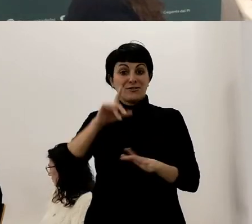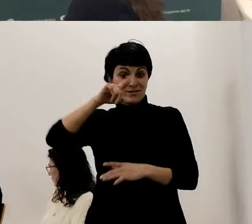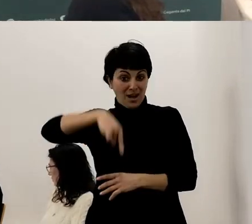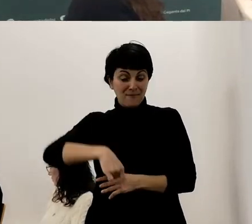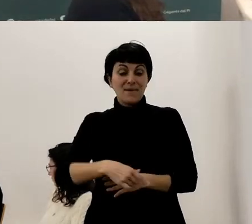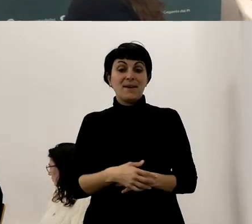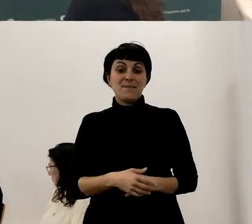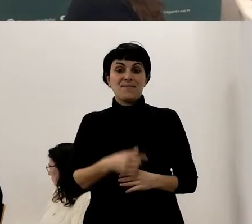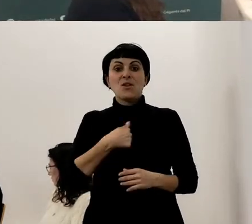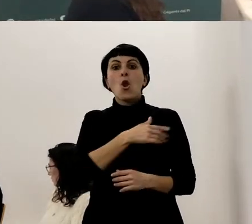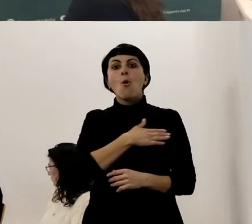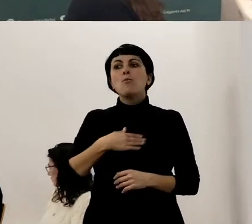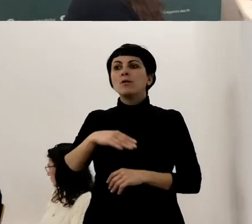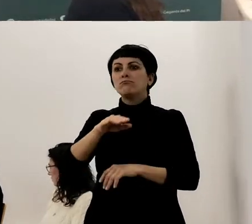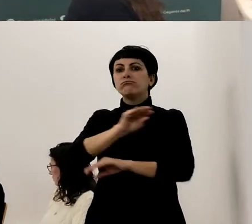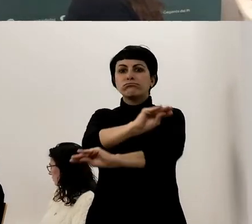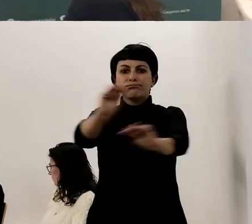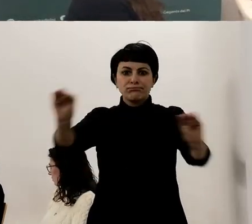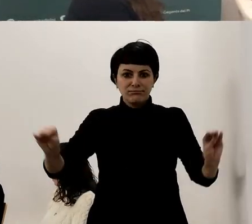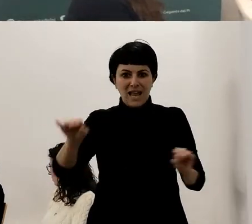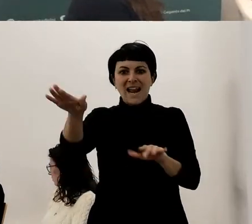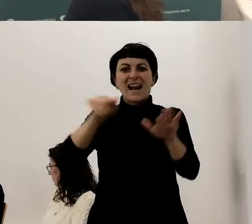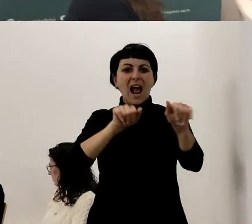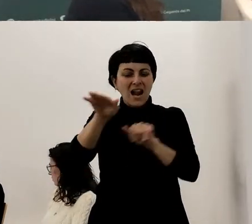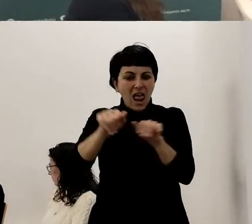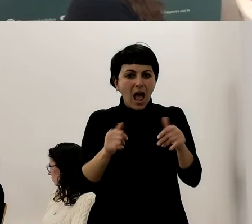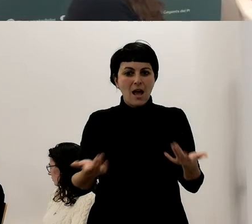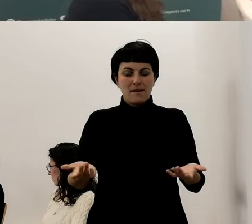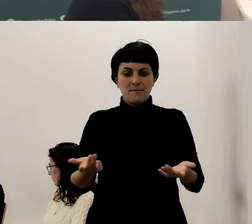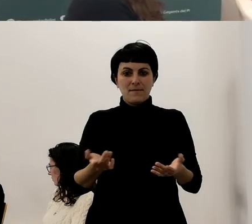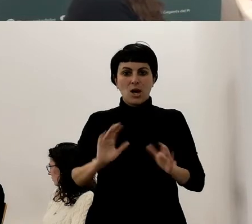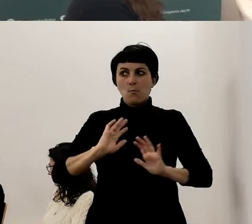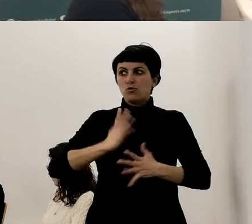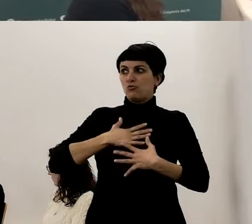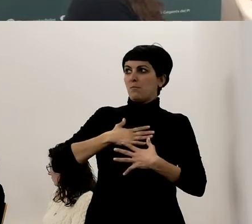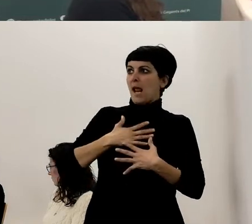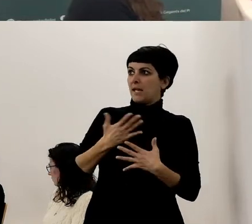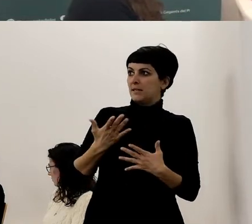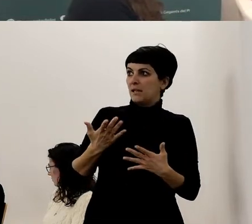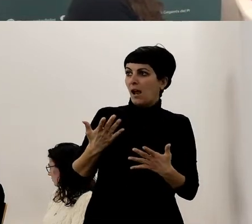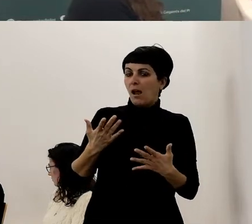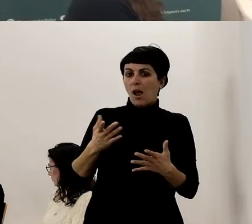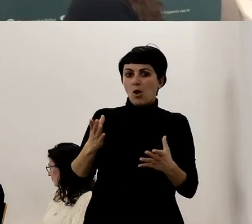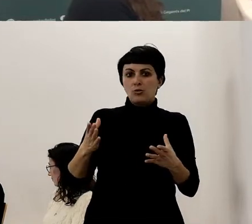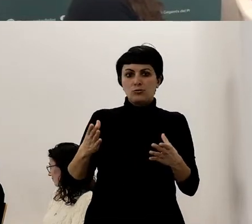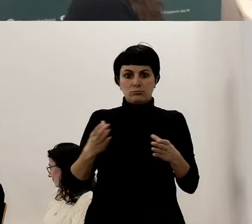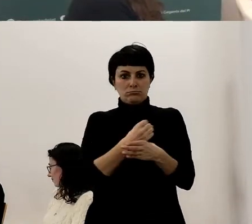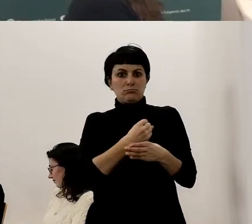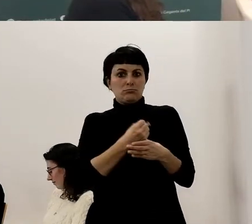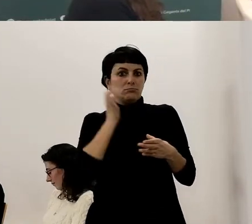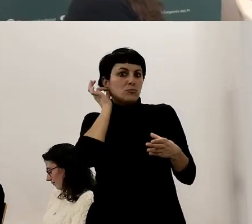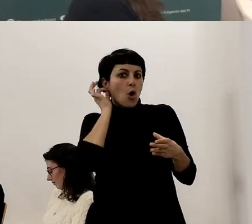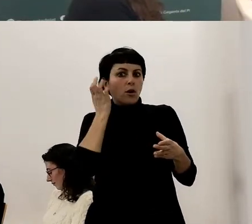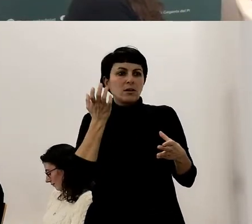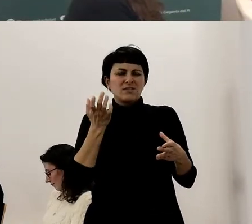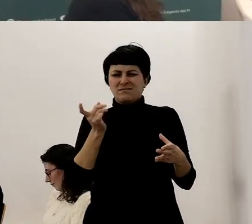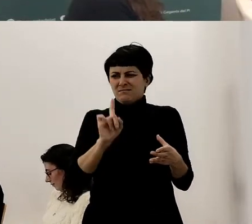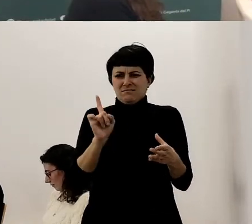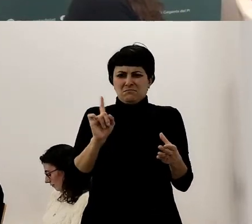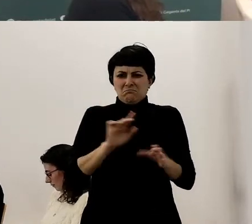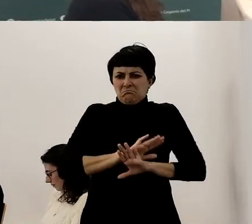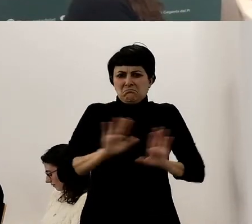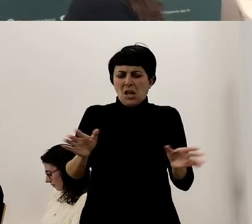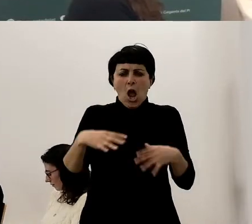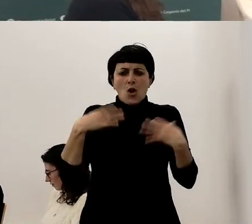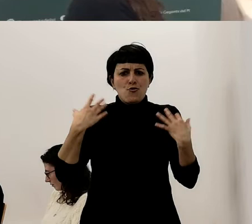doncs, faig també un reclam a això de que tot aquest factor sorpresa hauria d'anar cada vegada menys i que sigui